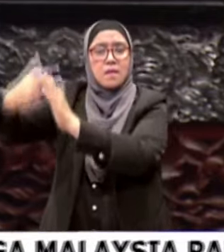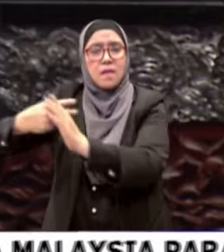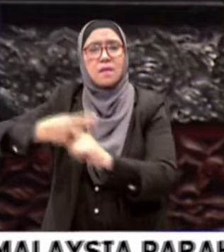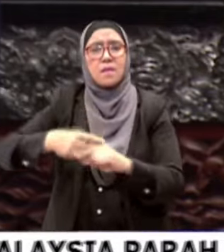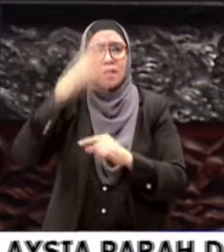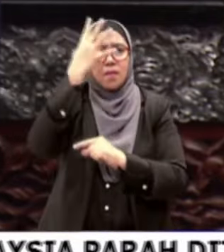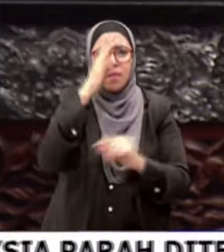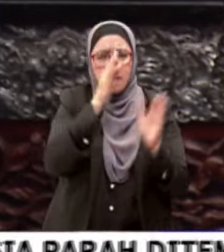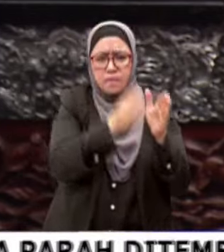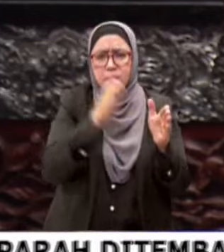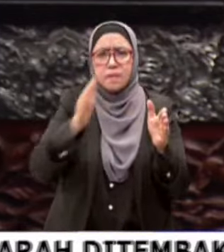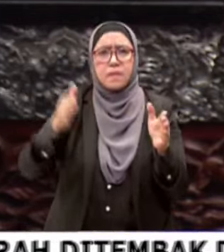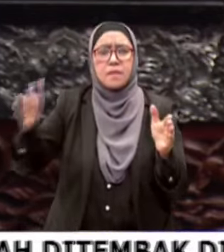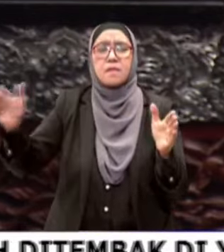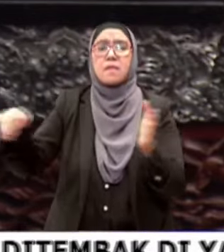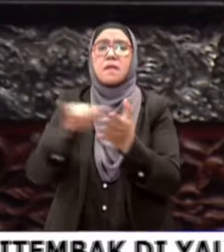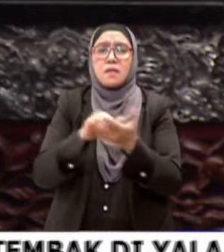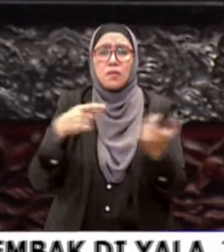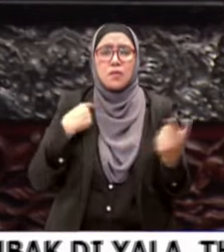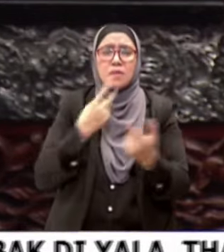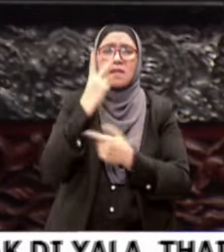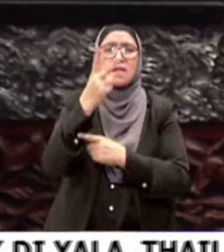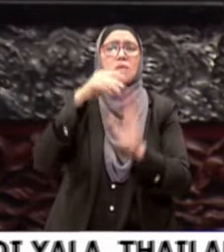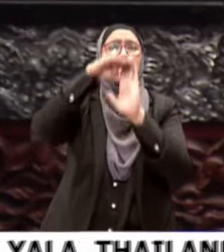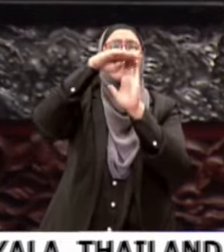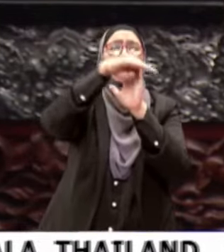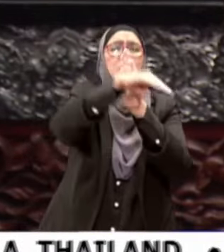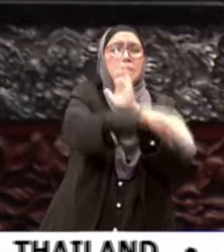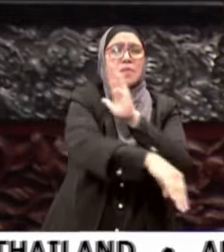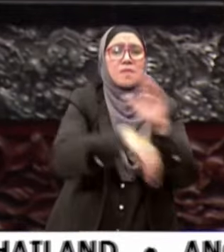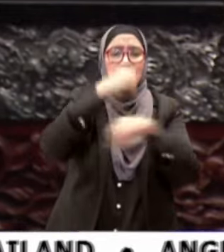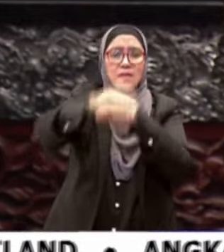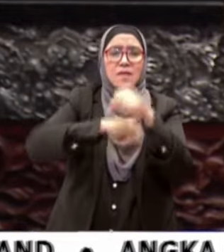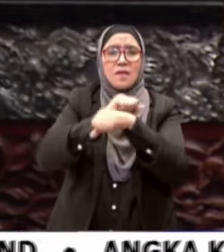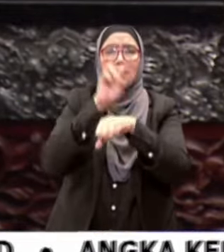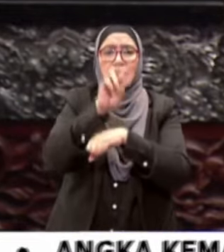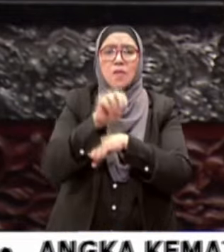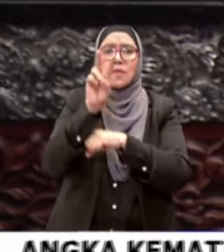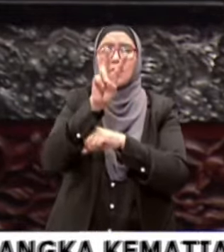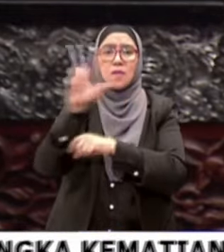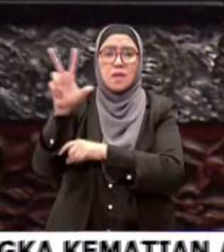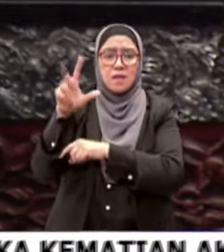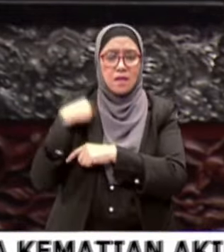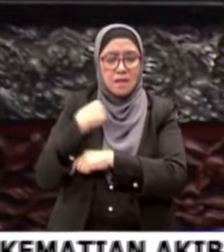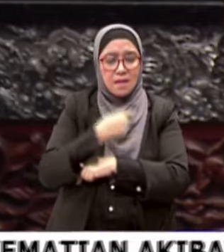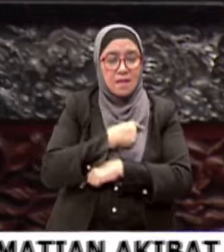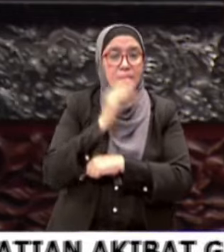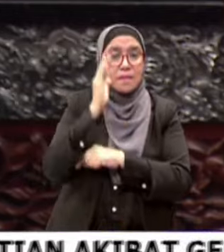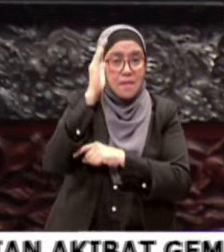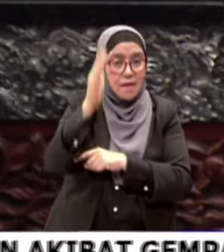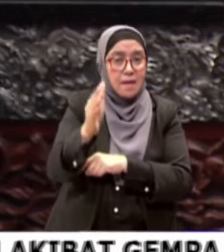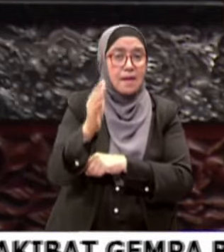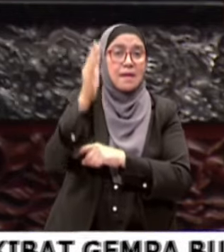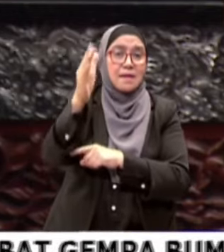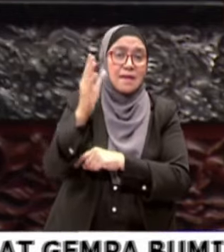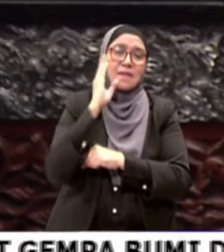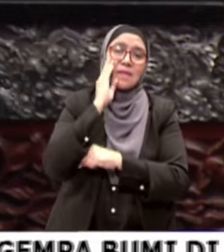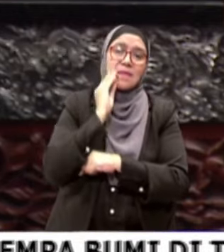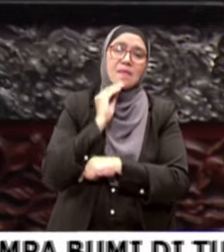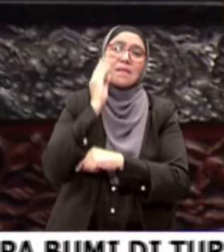dia sudah pun menunjukkan penurunan dan dalam tahun 2023 kita juga akan berhadapan dengan